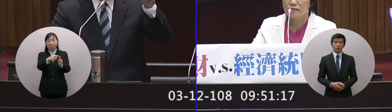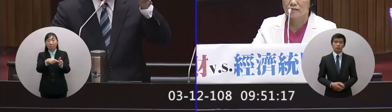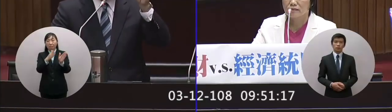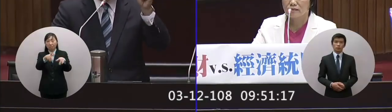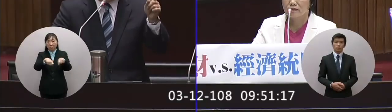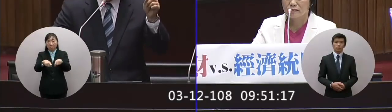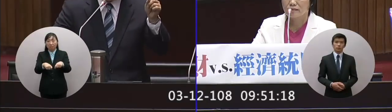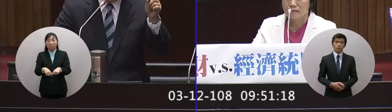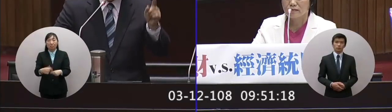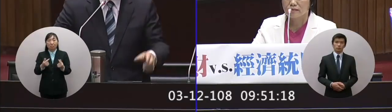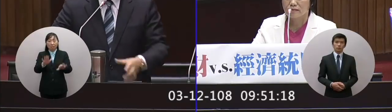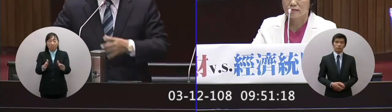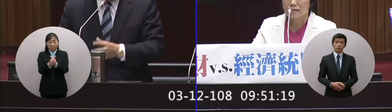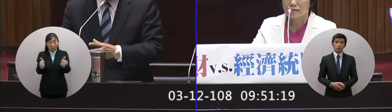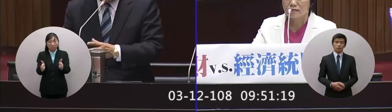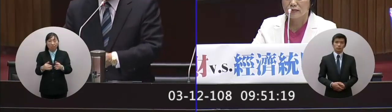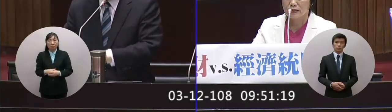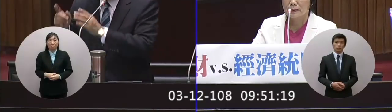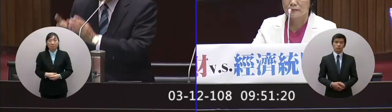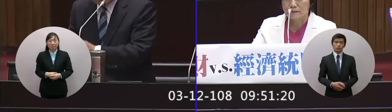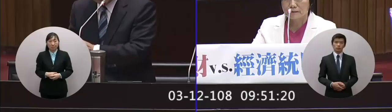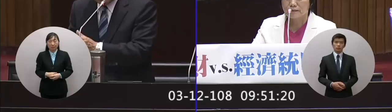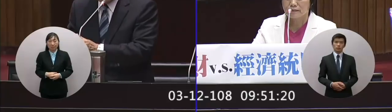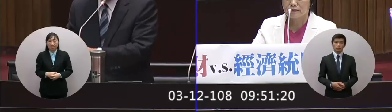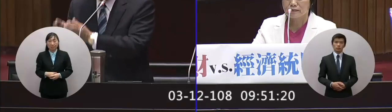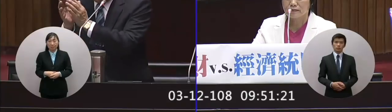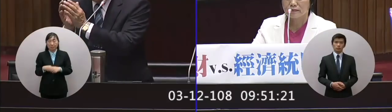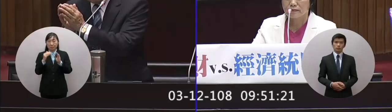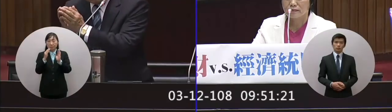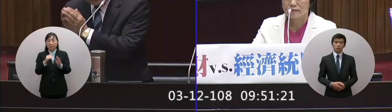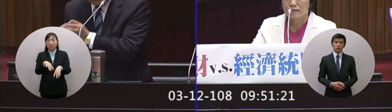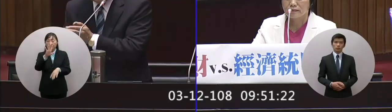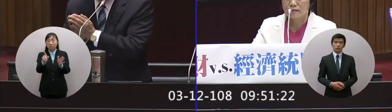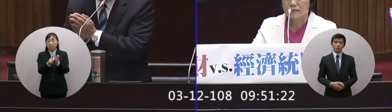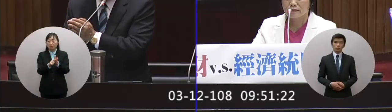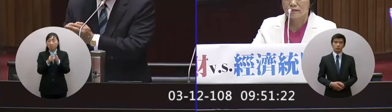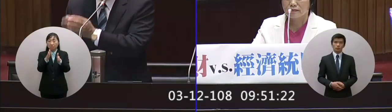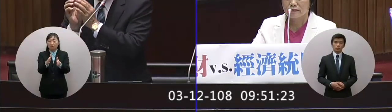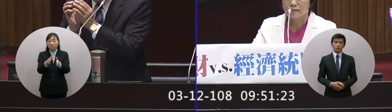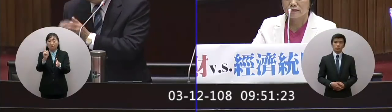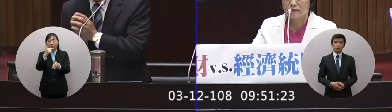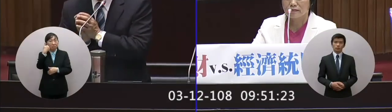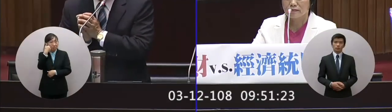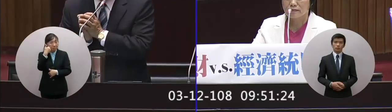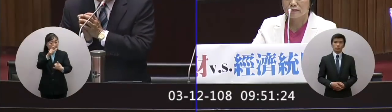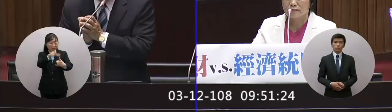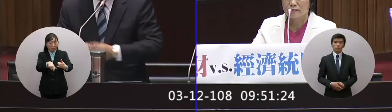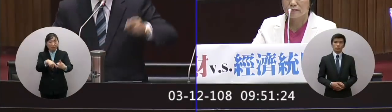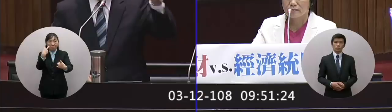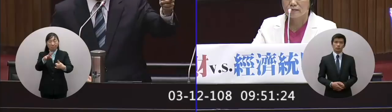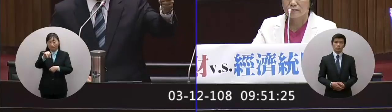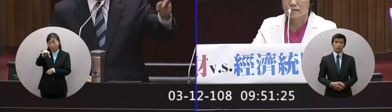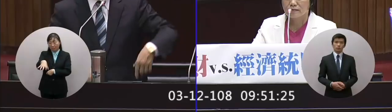那如果你看这一段期间，常常针对某种特定的人或者特定的地